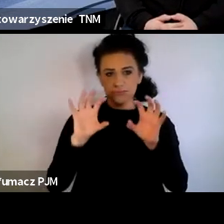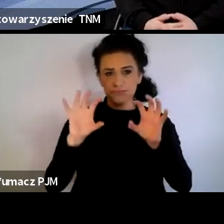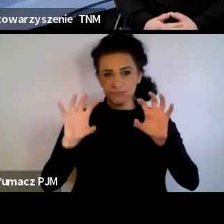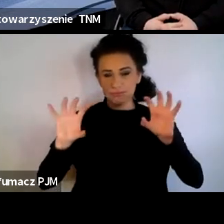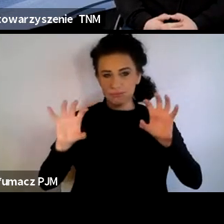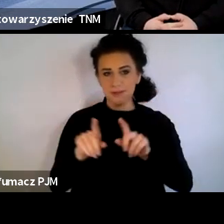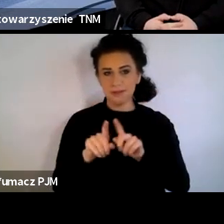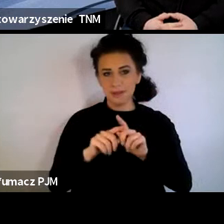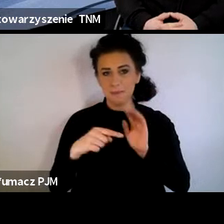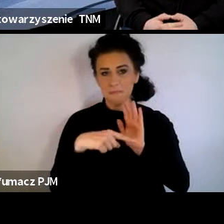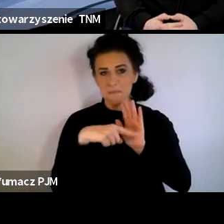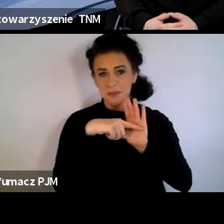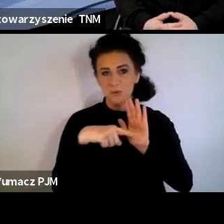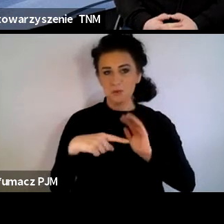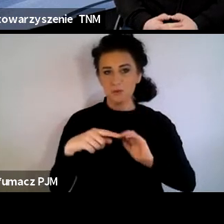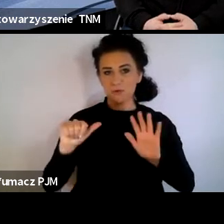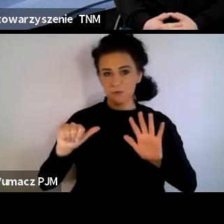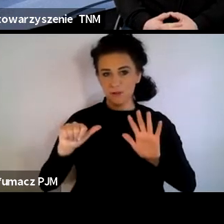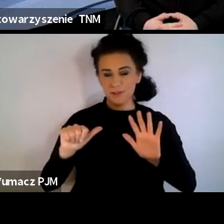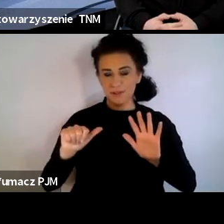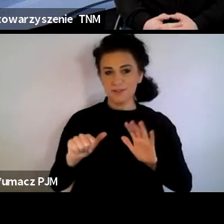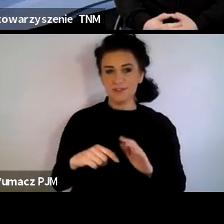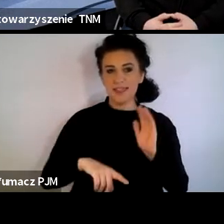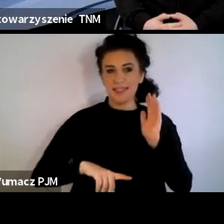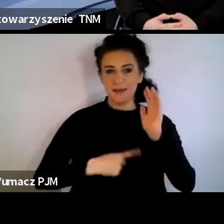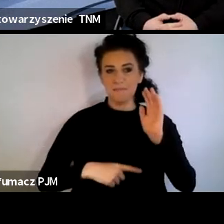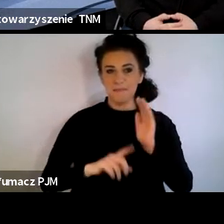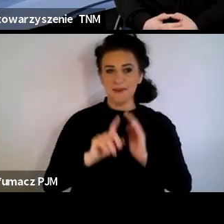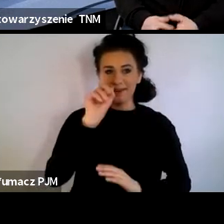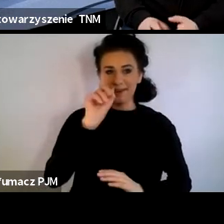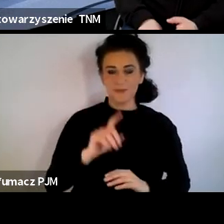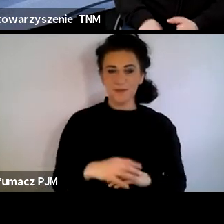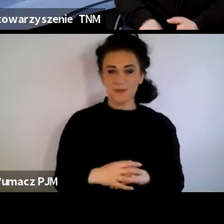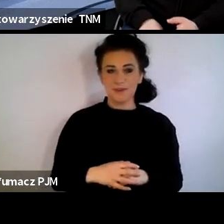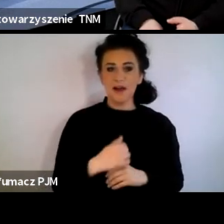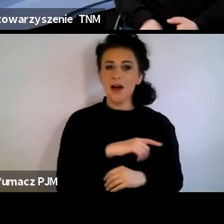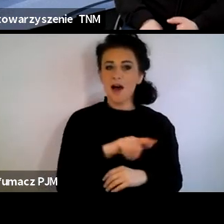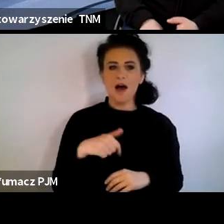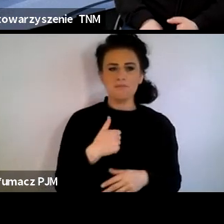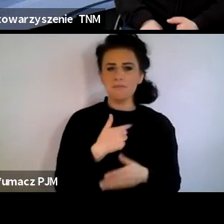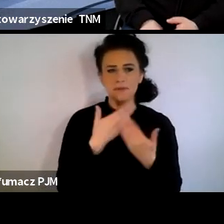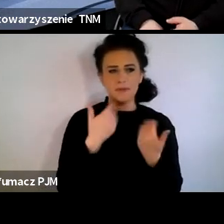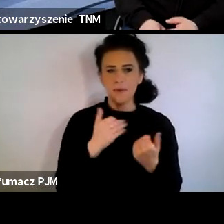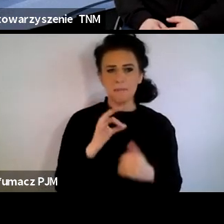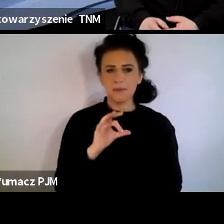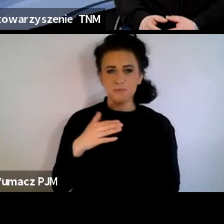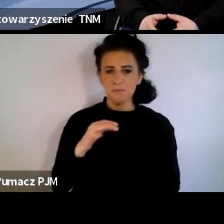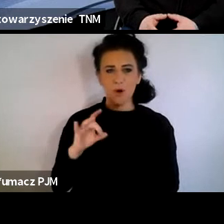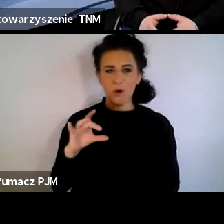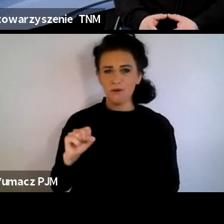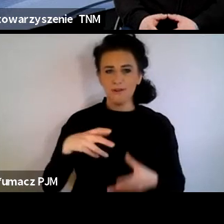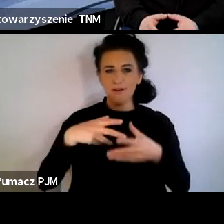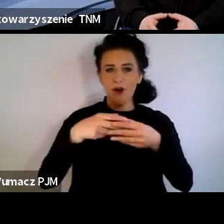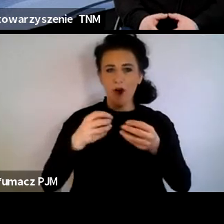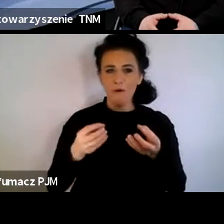To tak jak u nas też minus 6. My nie mamy smoku, obwarzanki nam dają smog.